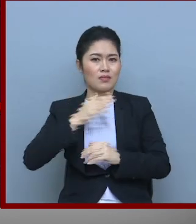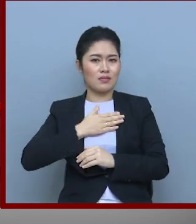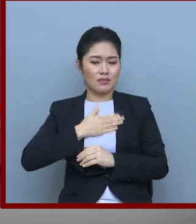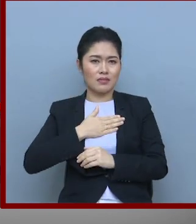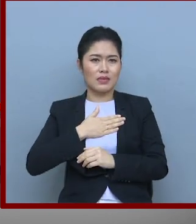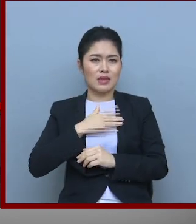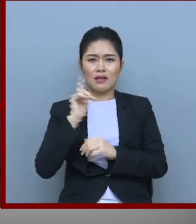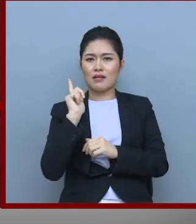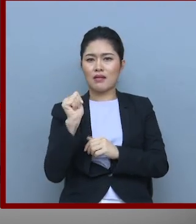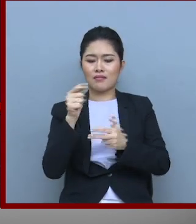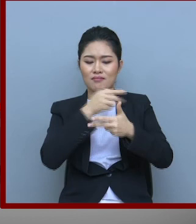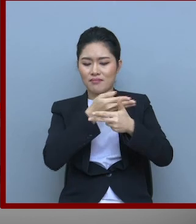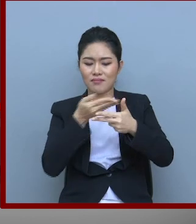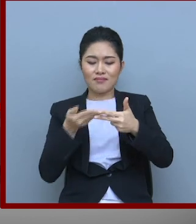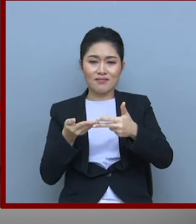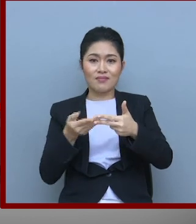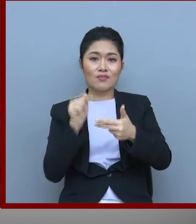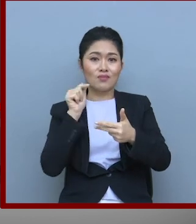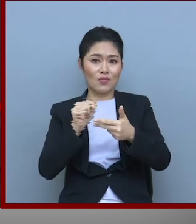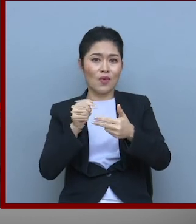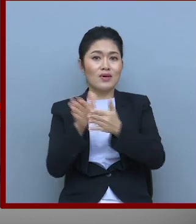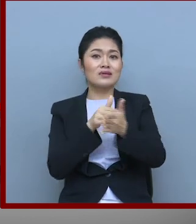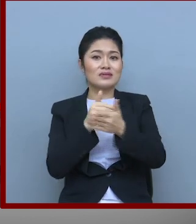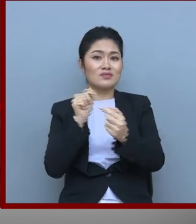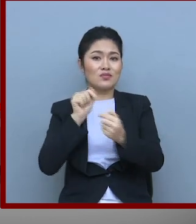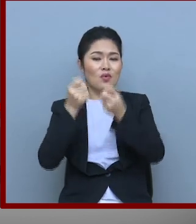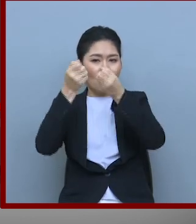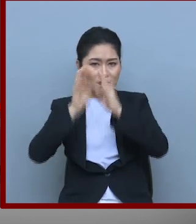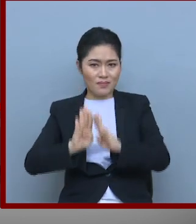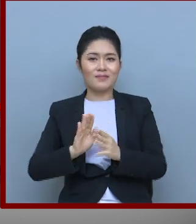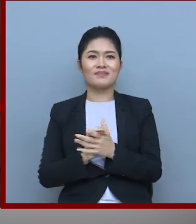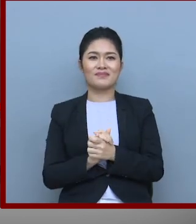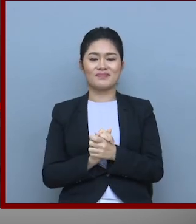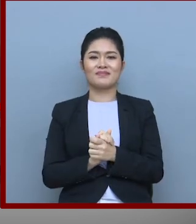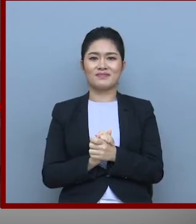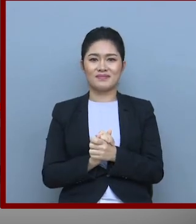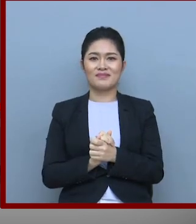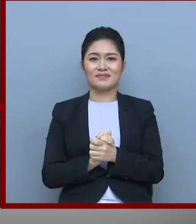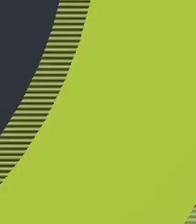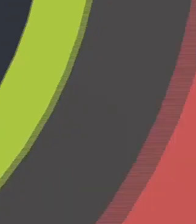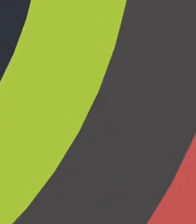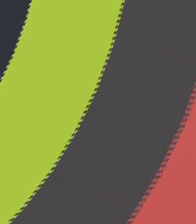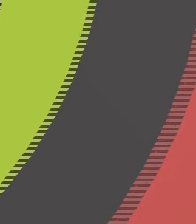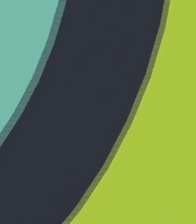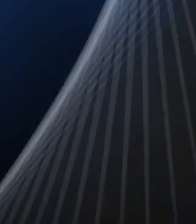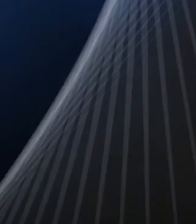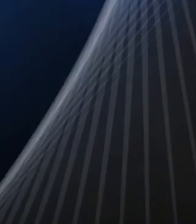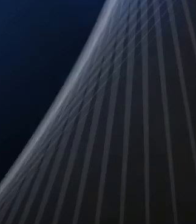ดไว้นะครับหลักเราเนี่ยครับเป็นหลักในเรื่องของการใช้สีในการออกแบบเลยนะครับ